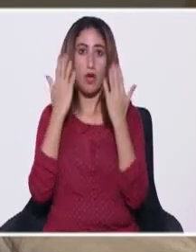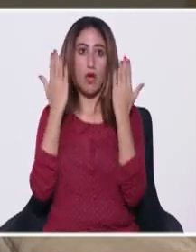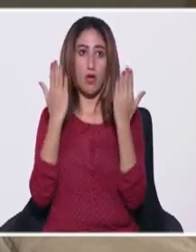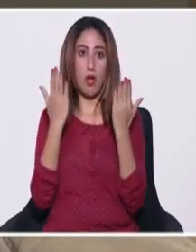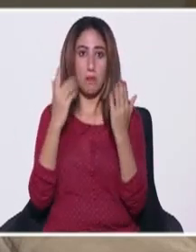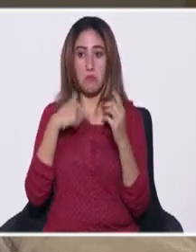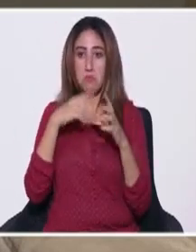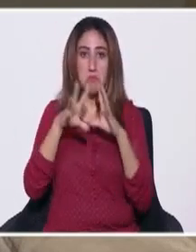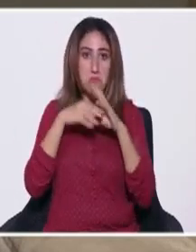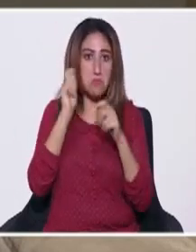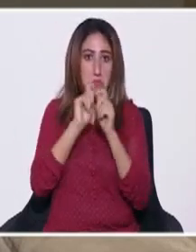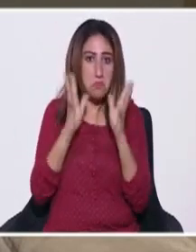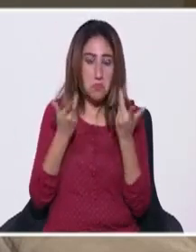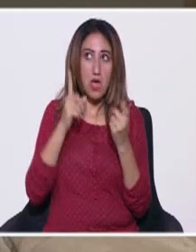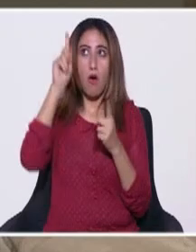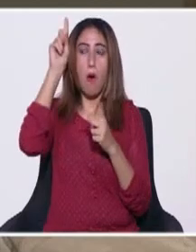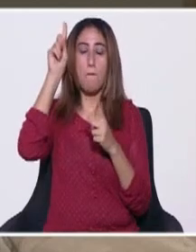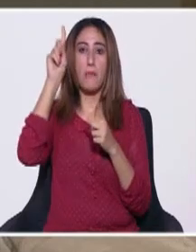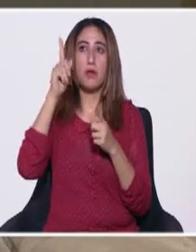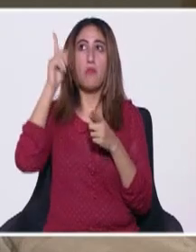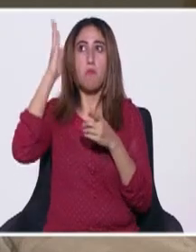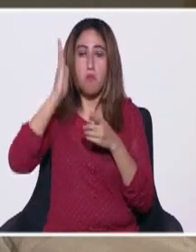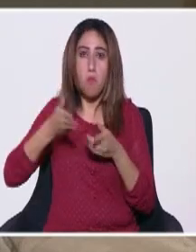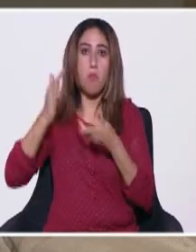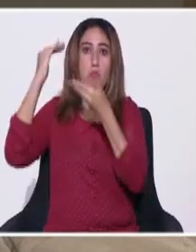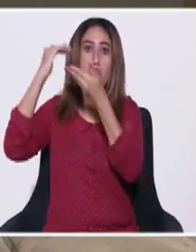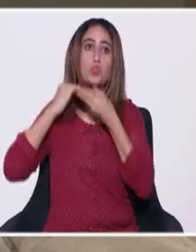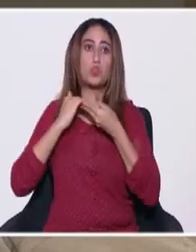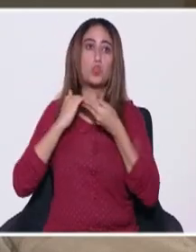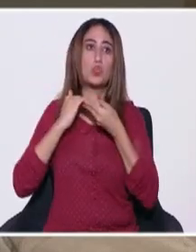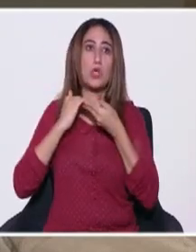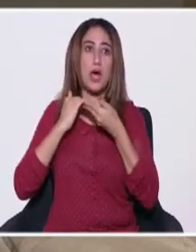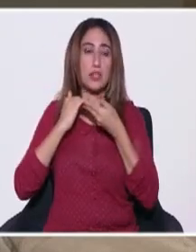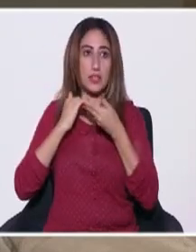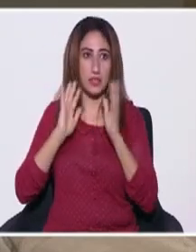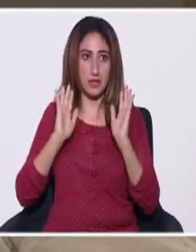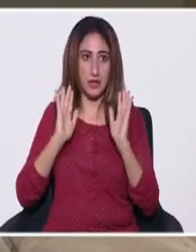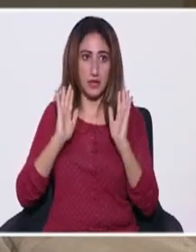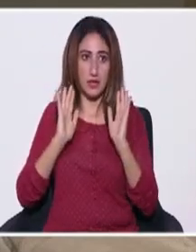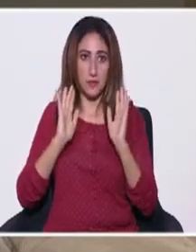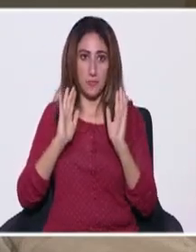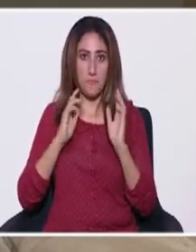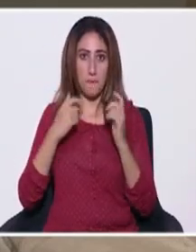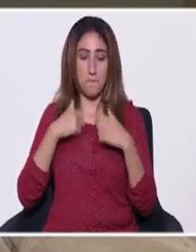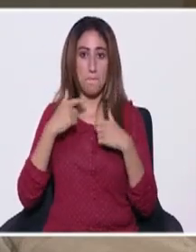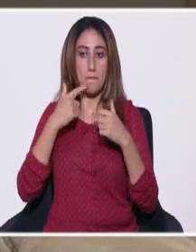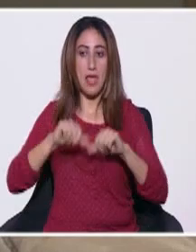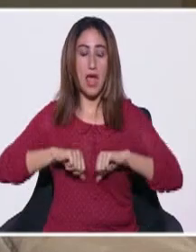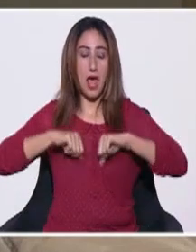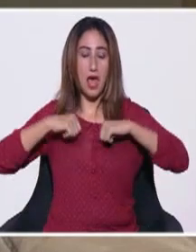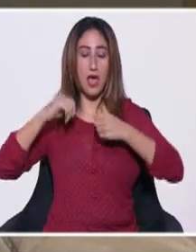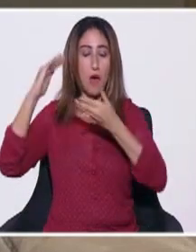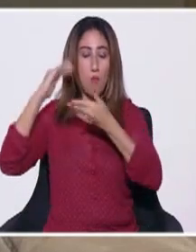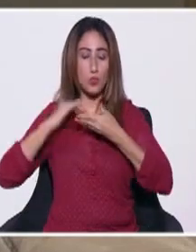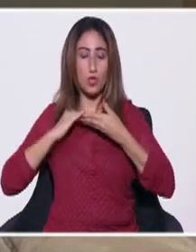الذي خلقتهم وأنت الذي تستطيع أن يعني أن تجعل له سبل الحياة، يعني